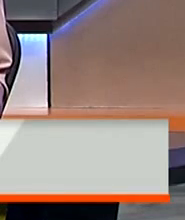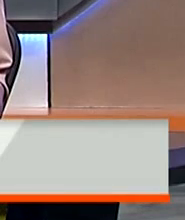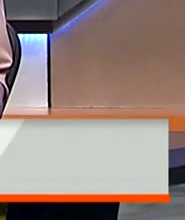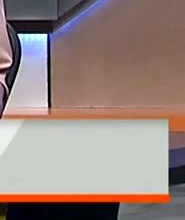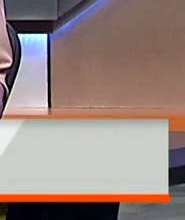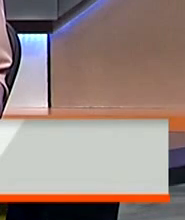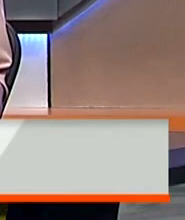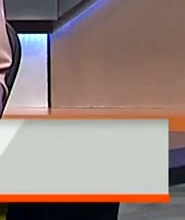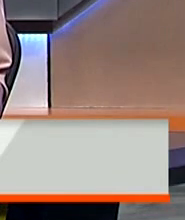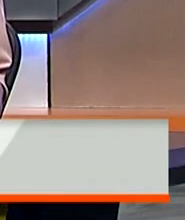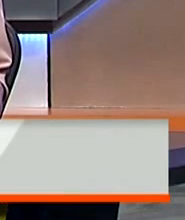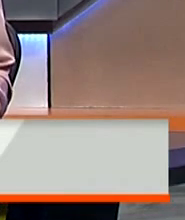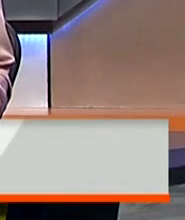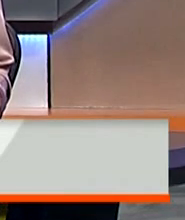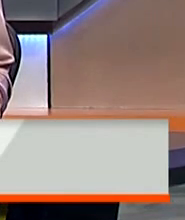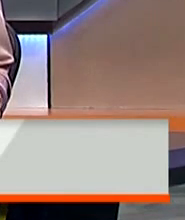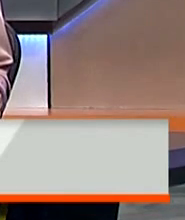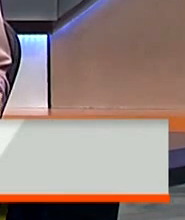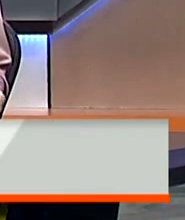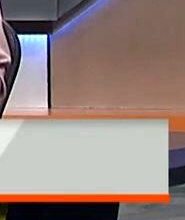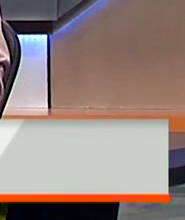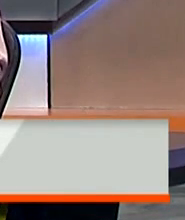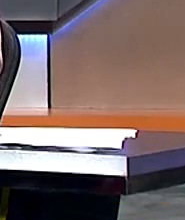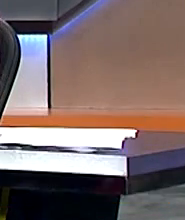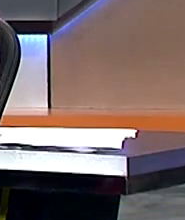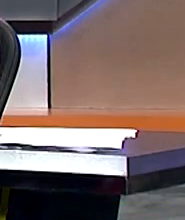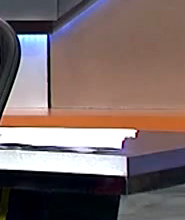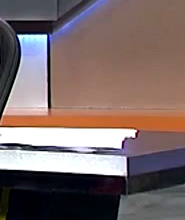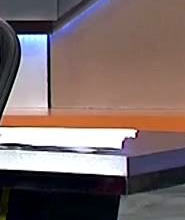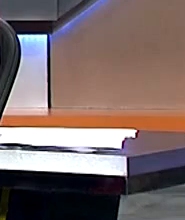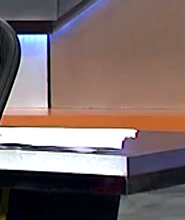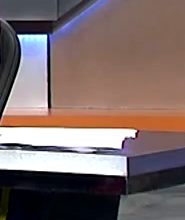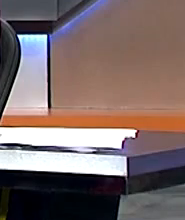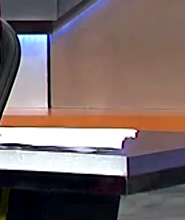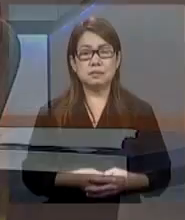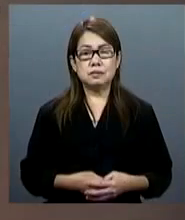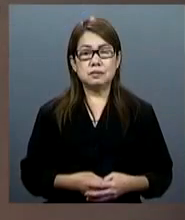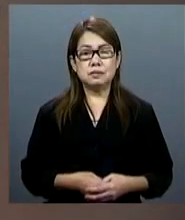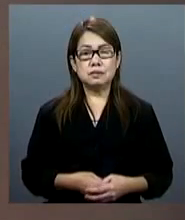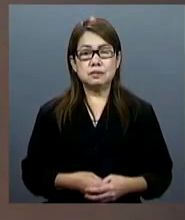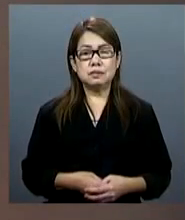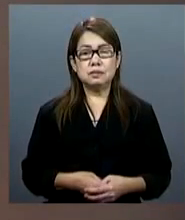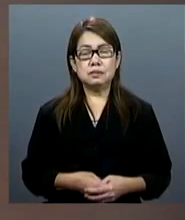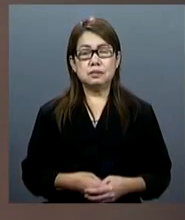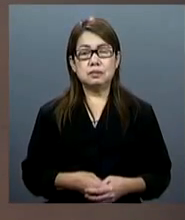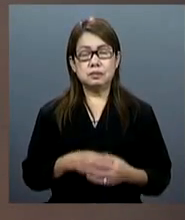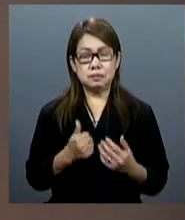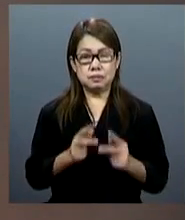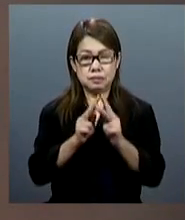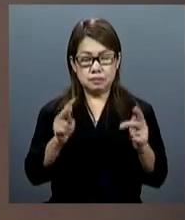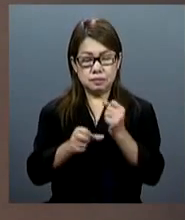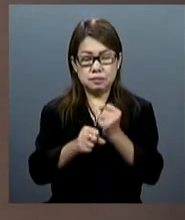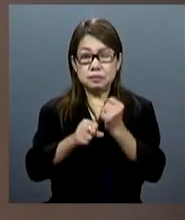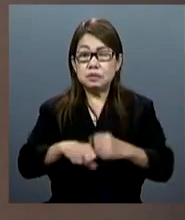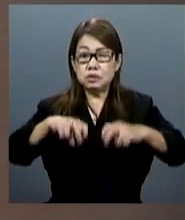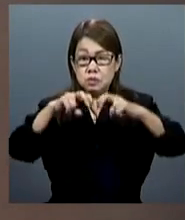2558นะคะวันนี้พบคุณจินดานัยมีชัยดิฉันมณีนาฏอ่อนพนาและผู้บรรยายภาษามือคุณกัญญาแซ่อึ่งค่ะคณะกรรมการวิจัยและพัฒนา